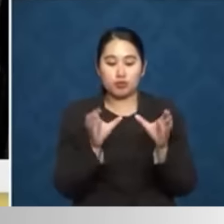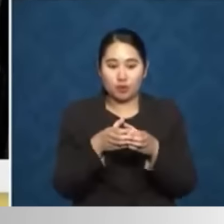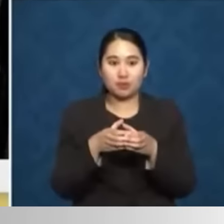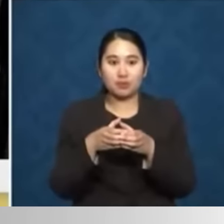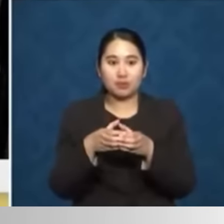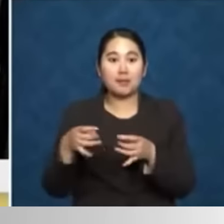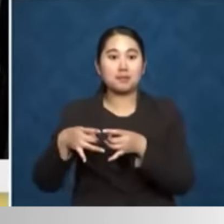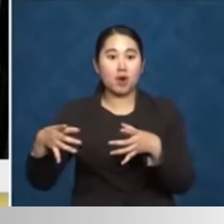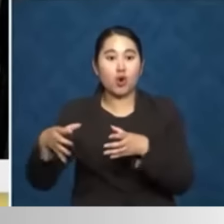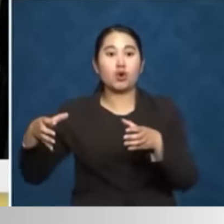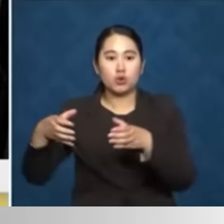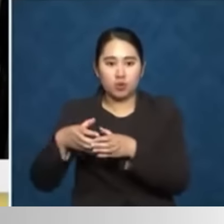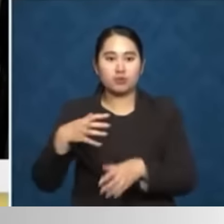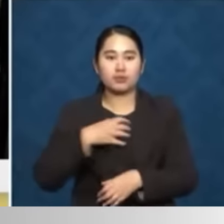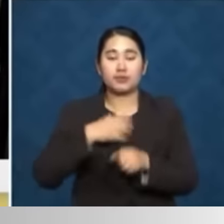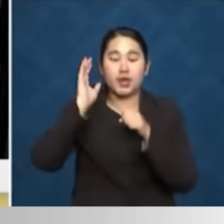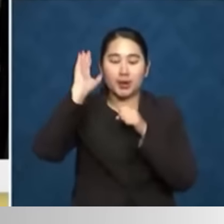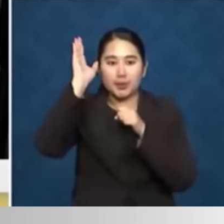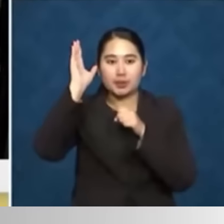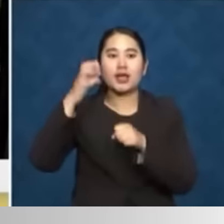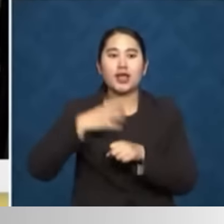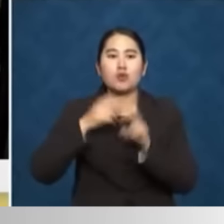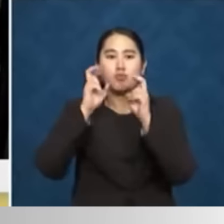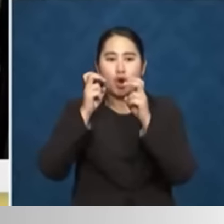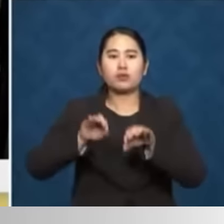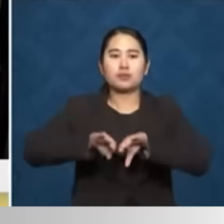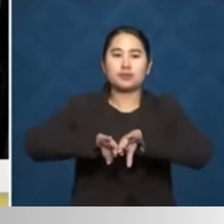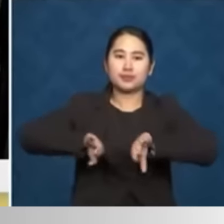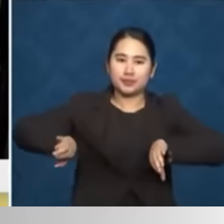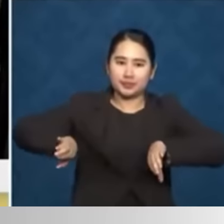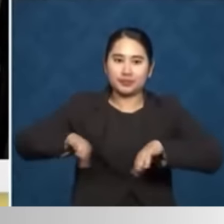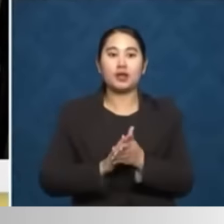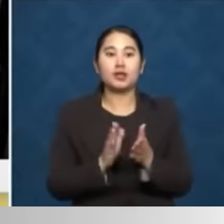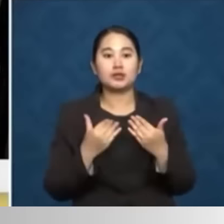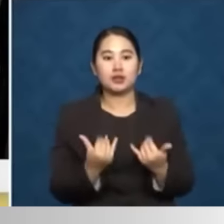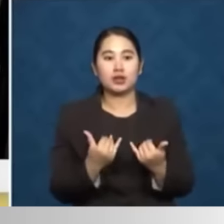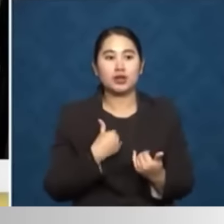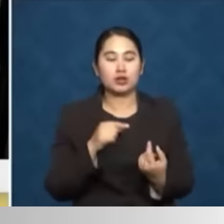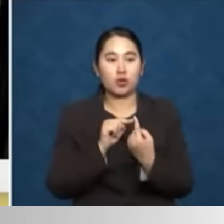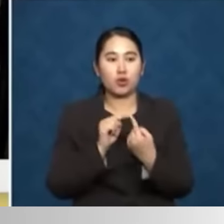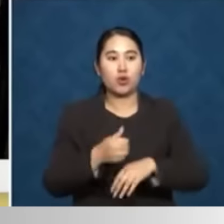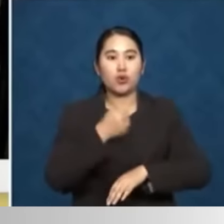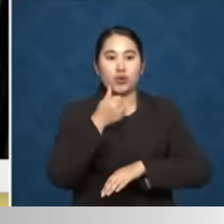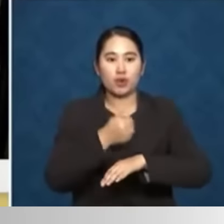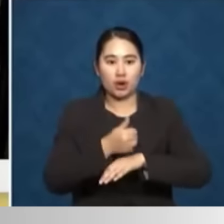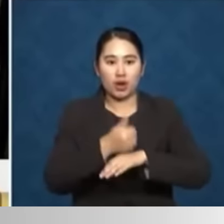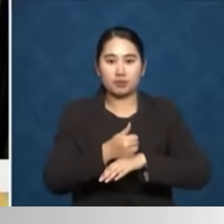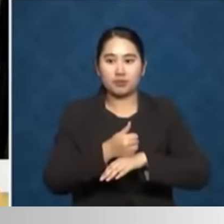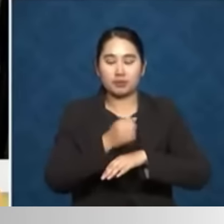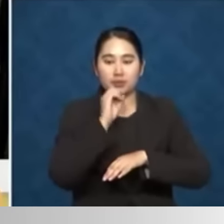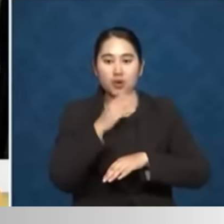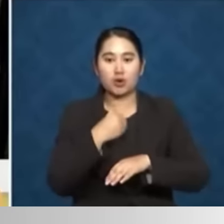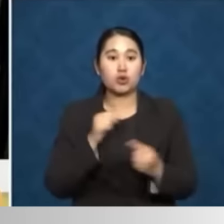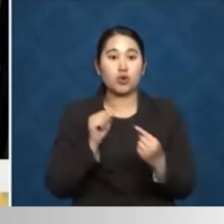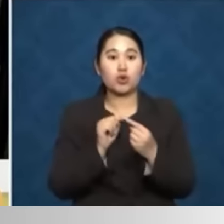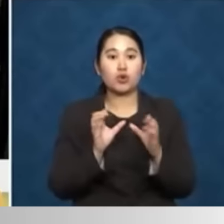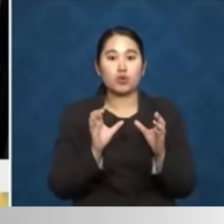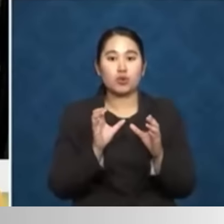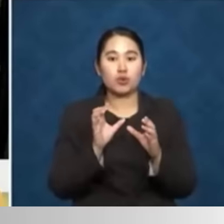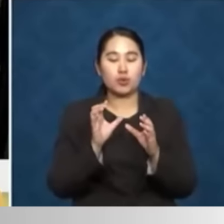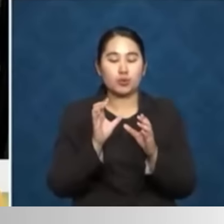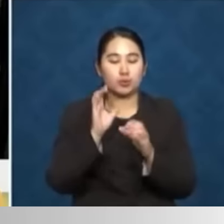ค้านต้องการจะอภิปรายในเรื่องนี้ก็ขอเป็นยติหน้าแต่ว่าเมื่อสักครู่นี้ประธานวิปฝ่ายค้านบอกว่ามียติของท่านจุรินทร์นะครับ